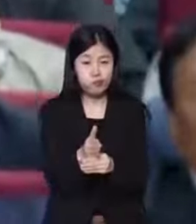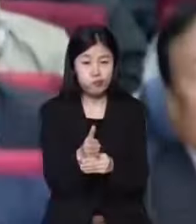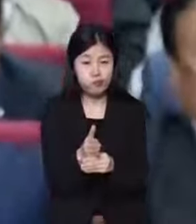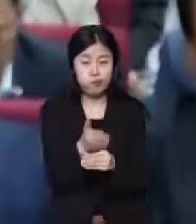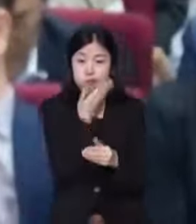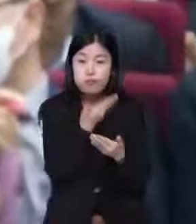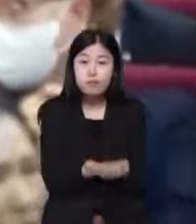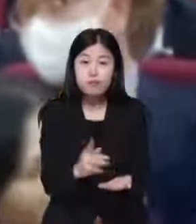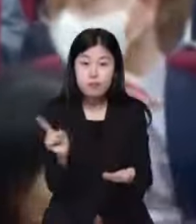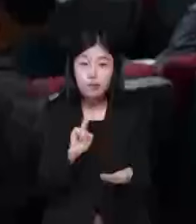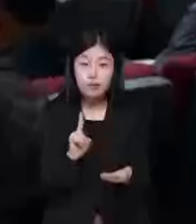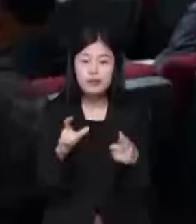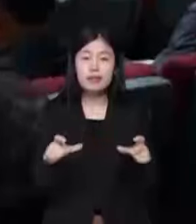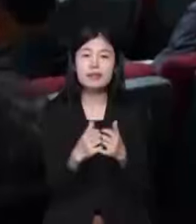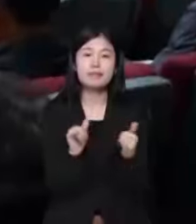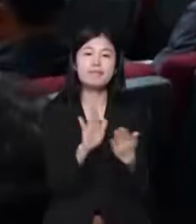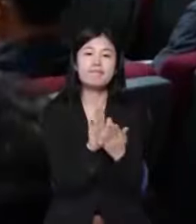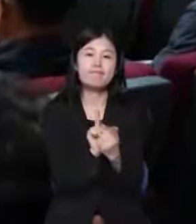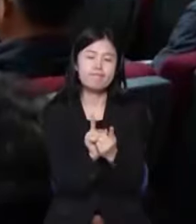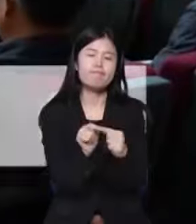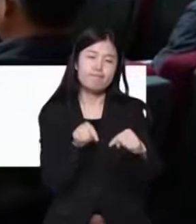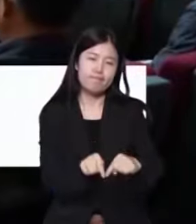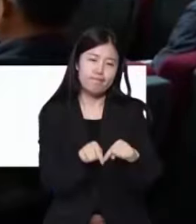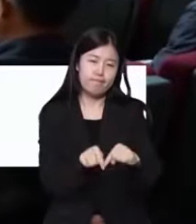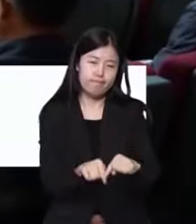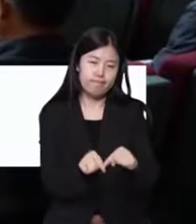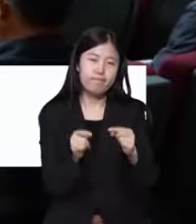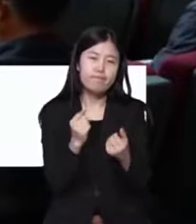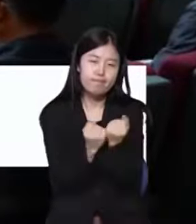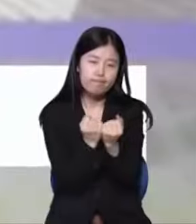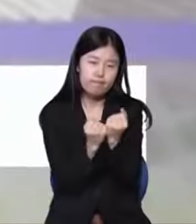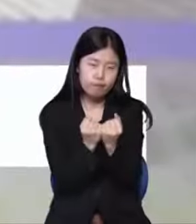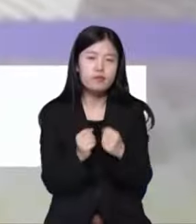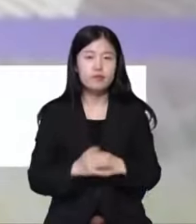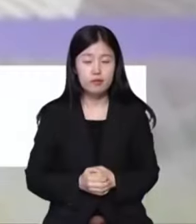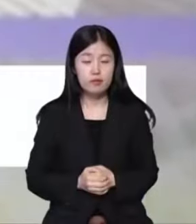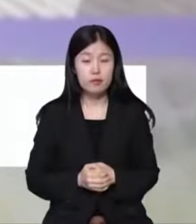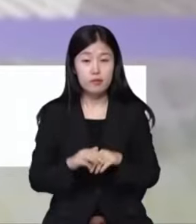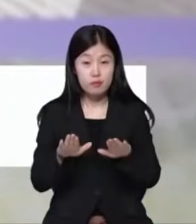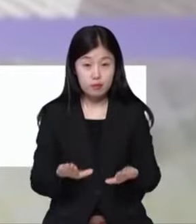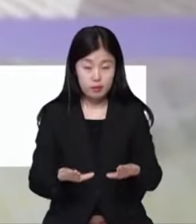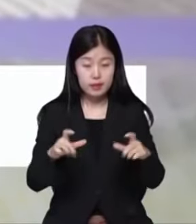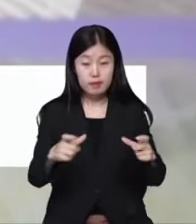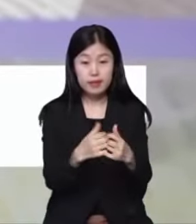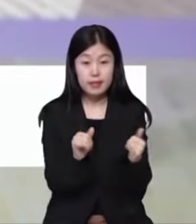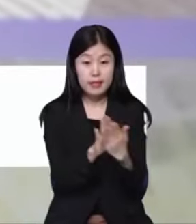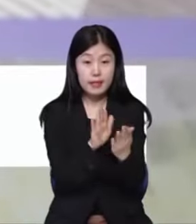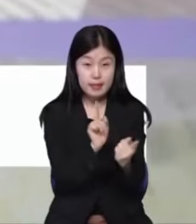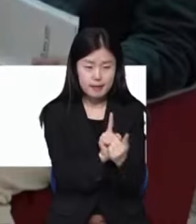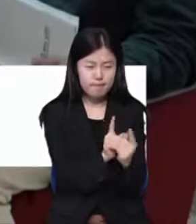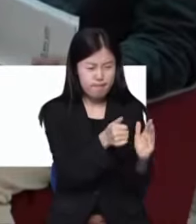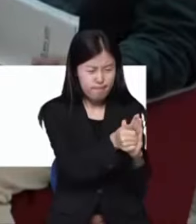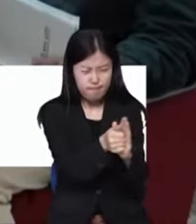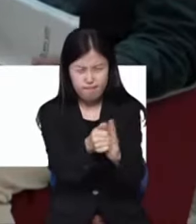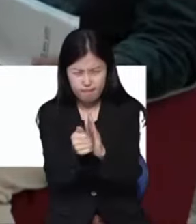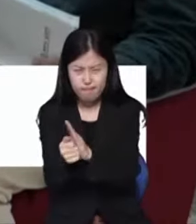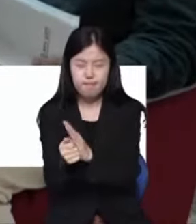직접 설득입니다. 소음과 무한발전 비전 등에 대해 무한 국민들을 직접 만나 설득하겠다는